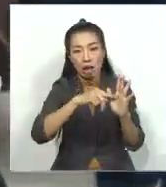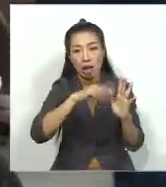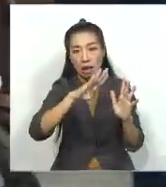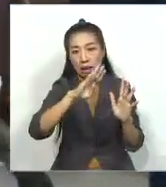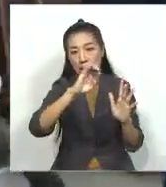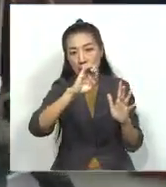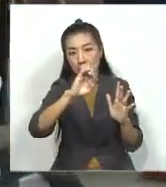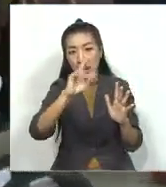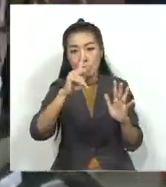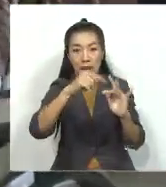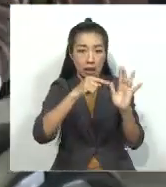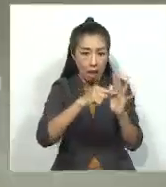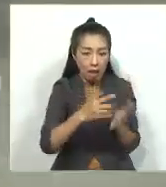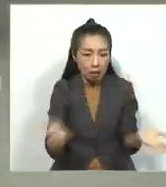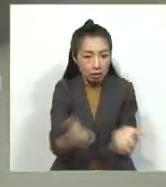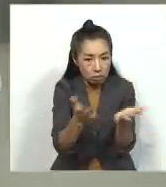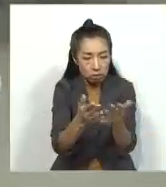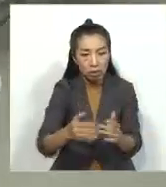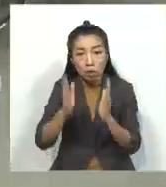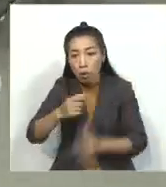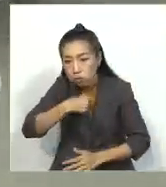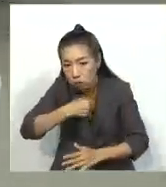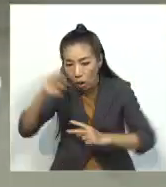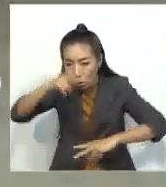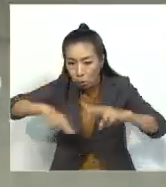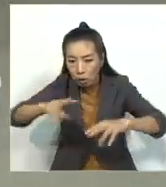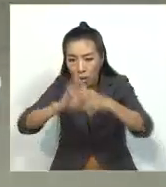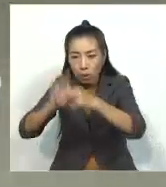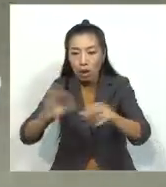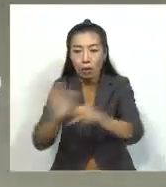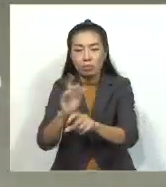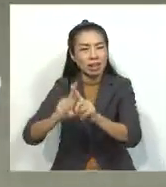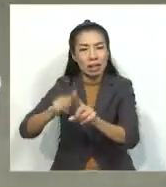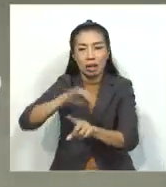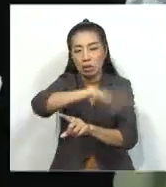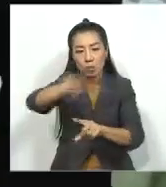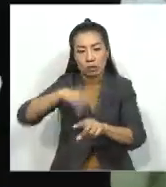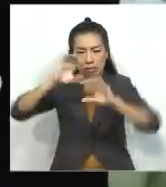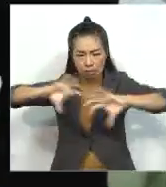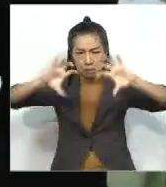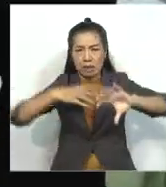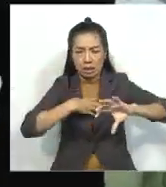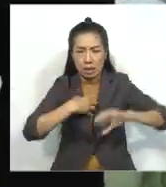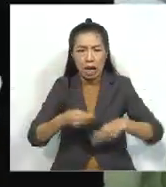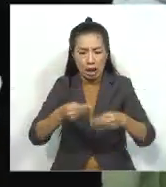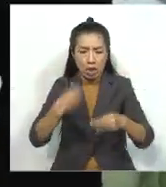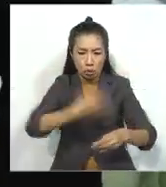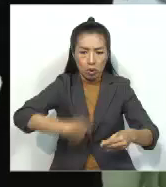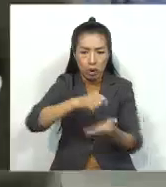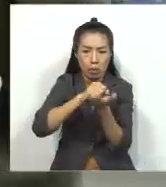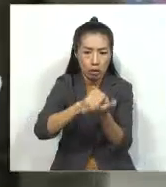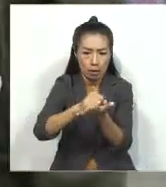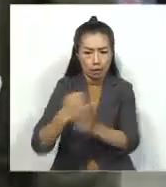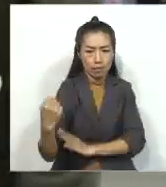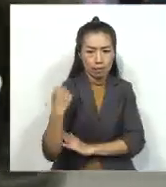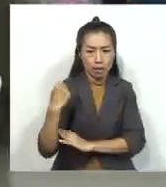กาแฟอาราบิก้าอย่างครบวงจรการดูแลผู้สูงอายุแบบครบวงจรทั้งนี้รัฐบาลต้องการสร้างความเข้มแข็งทางด้านบริการสุขภาพยกระ